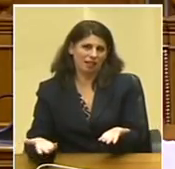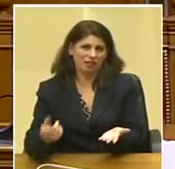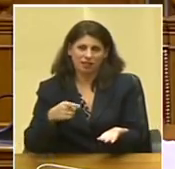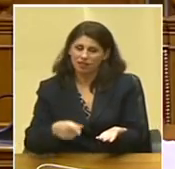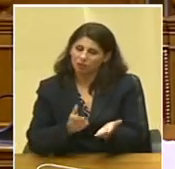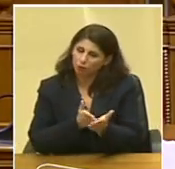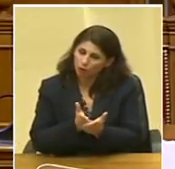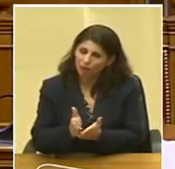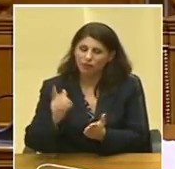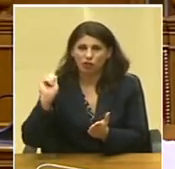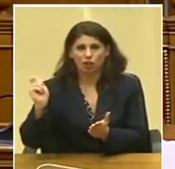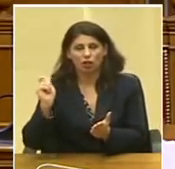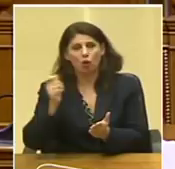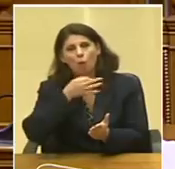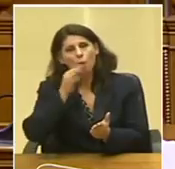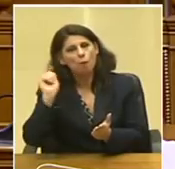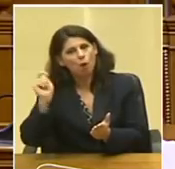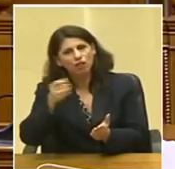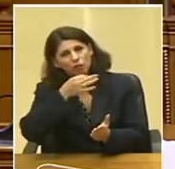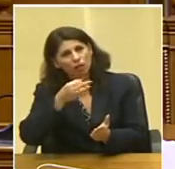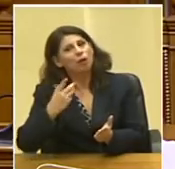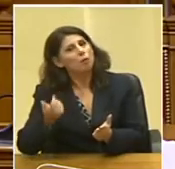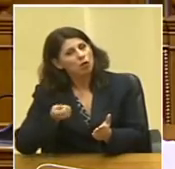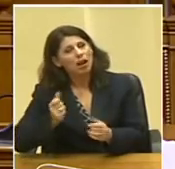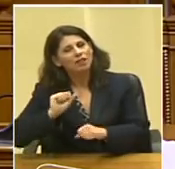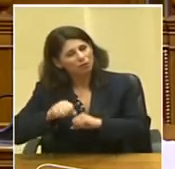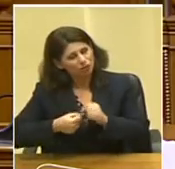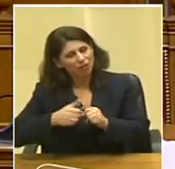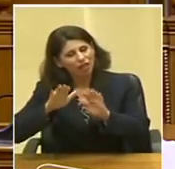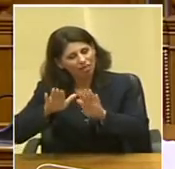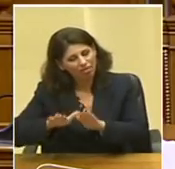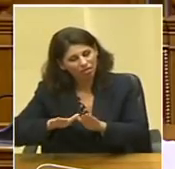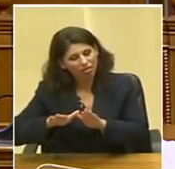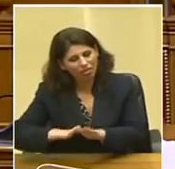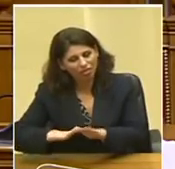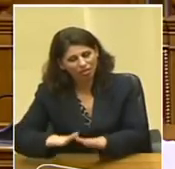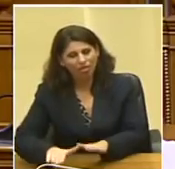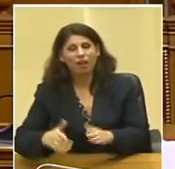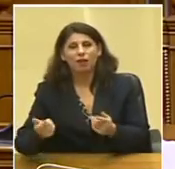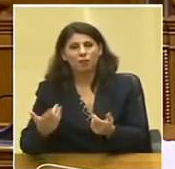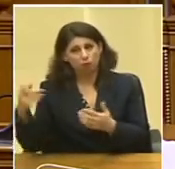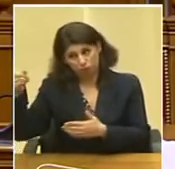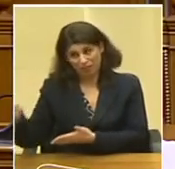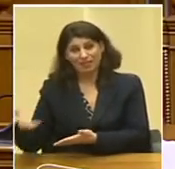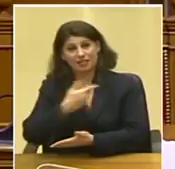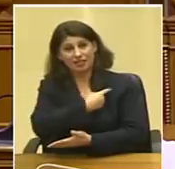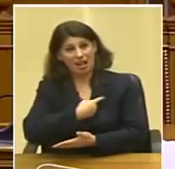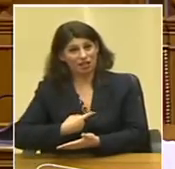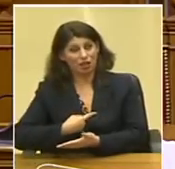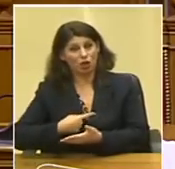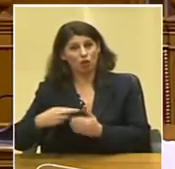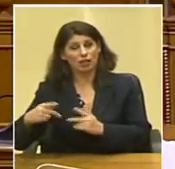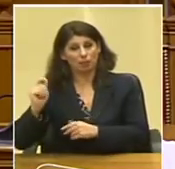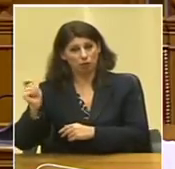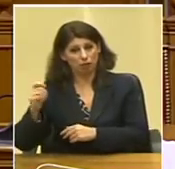ήθος και τον πολιτικό λόγο που βεβαίως έχετε κάνει προσπάθεια να υποβαθμίσετε όλα αυτά τα χρόνια που είστε αρχικός της αντιπολίτευσης, το οποίο φέρει και το όνομά σας